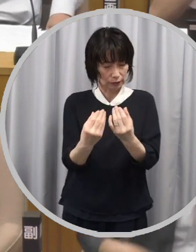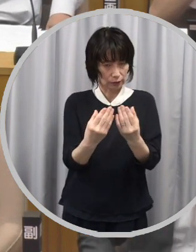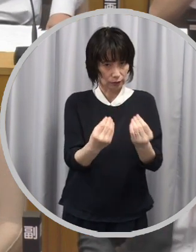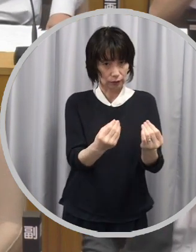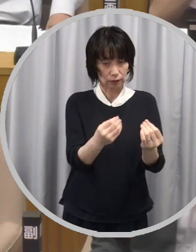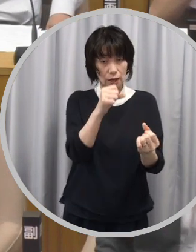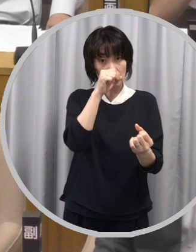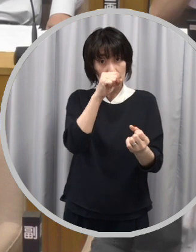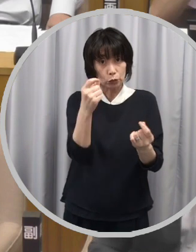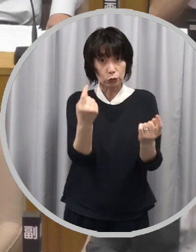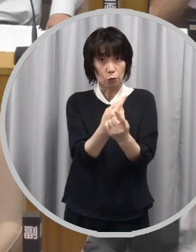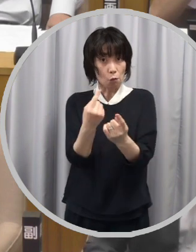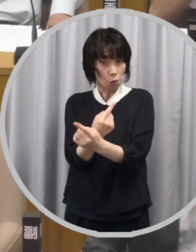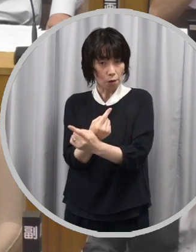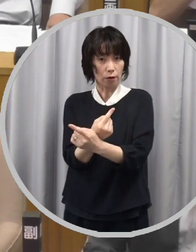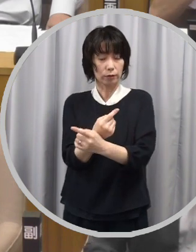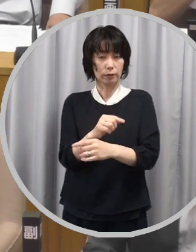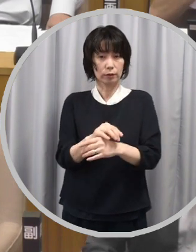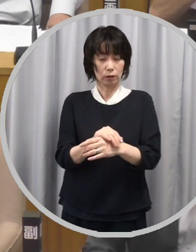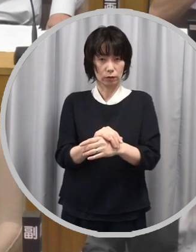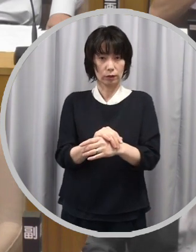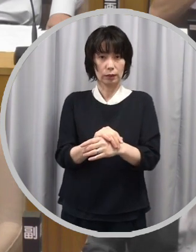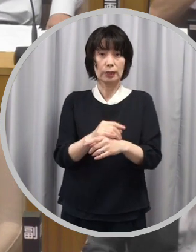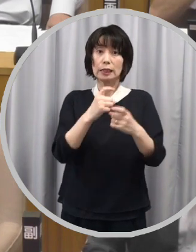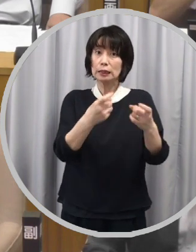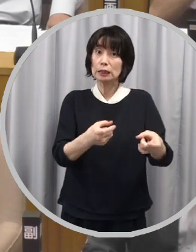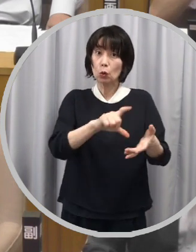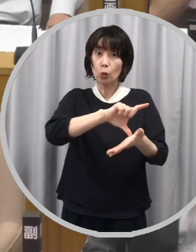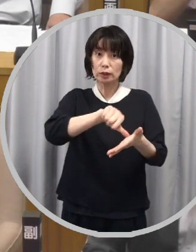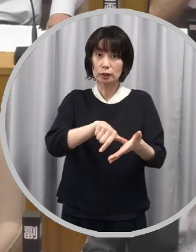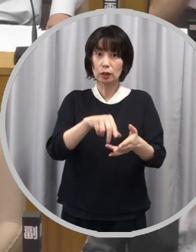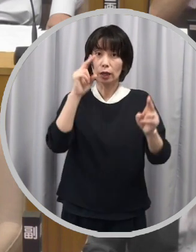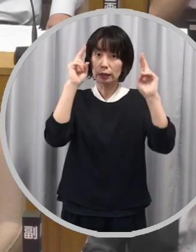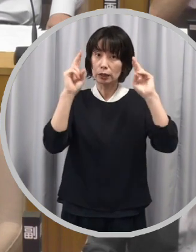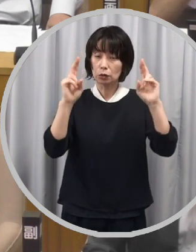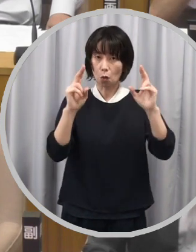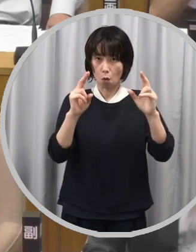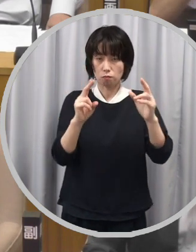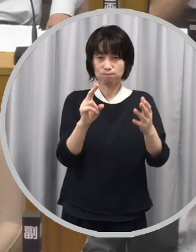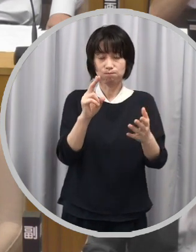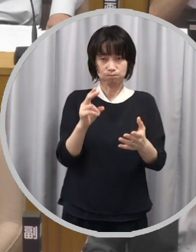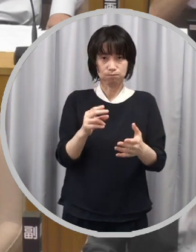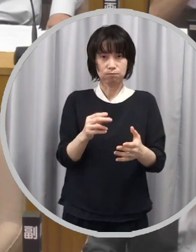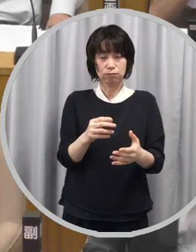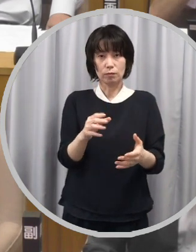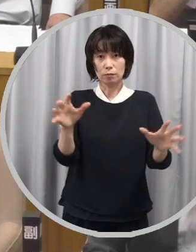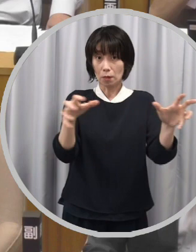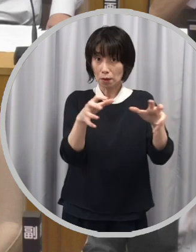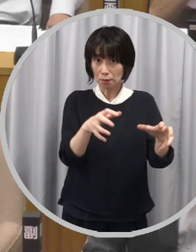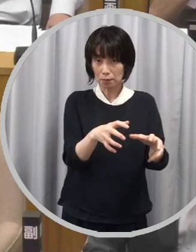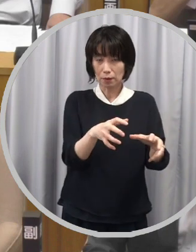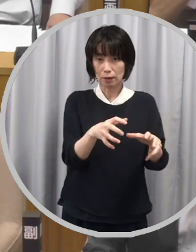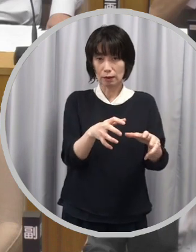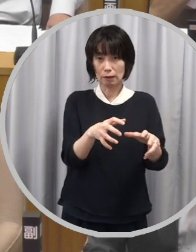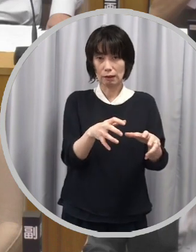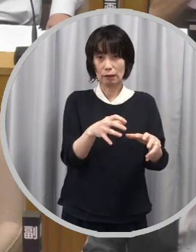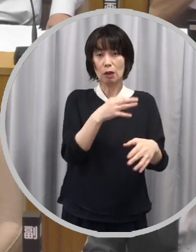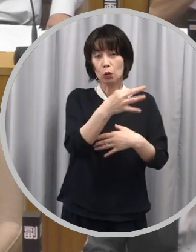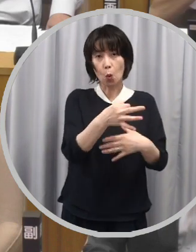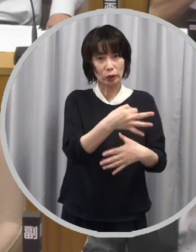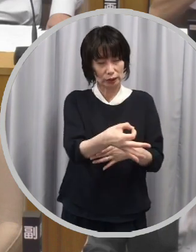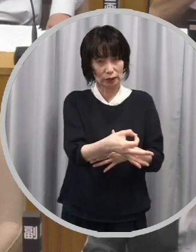着実に改善されており、また、石狩湾振興地域への企業進出や設備投資が活発に行われたこと